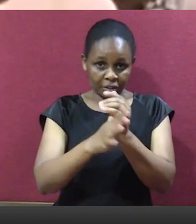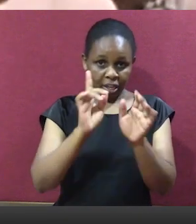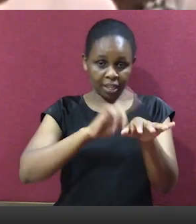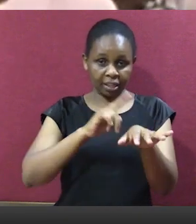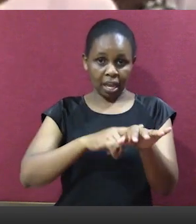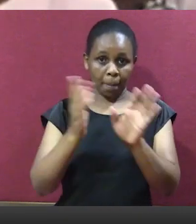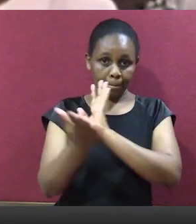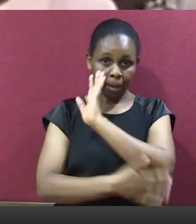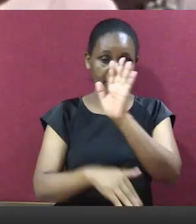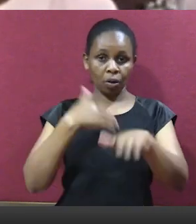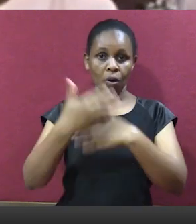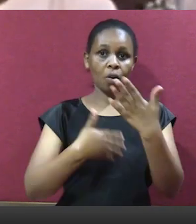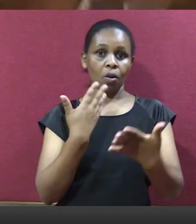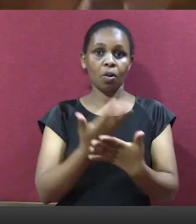akioza Bahari mzia inasema Nini